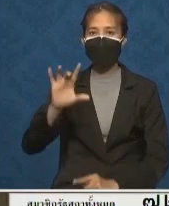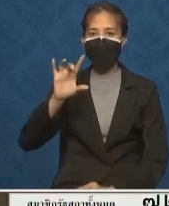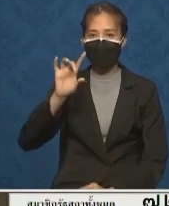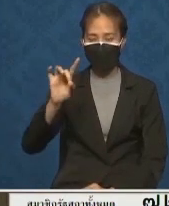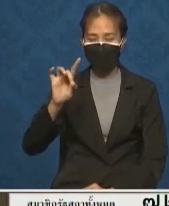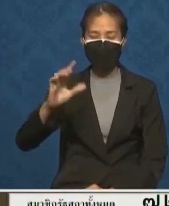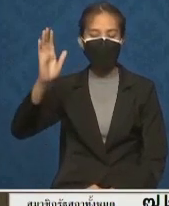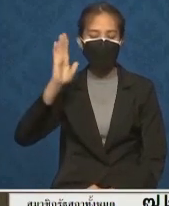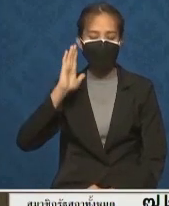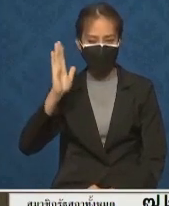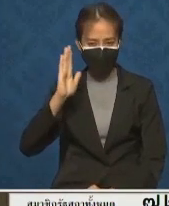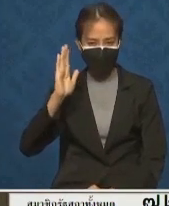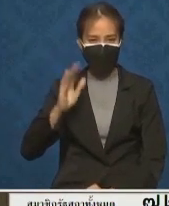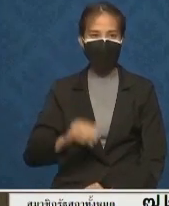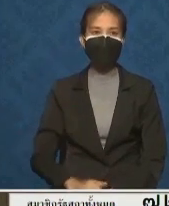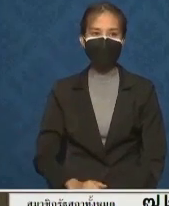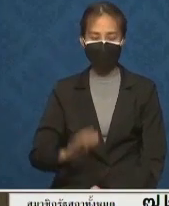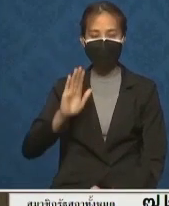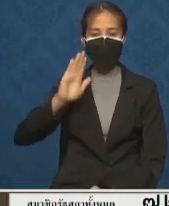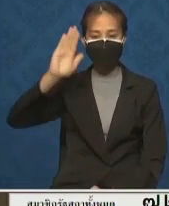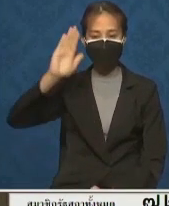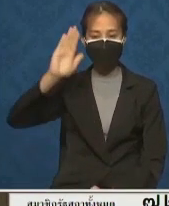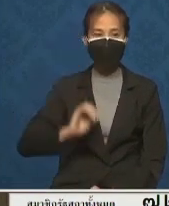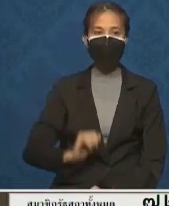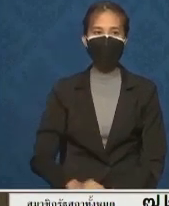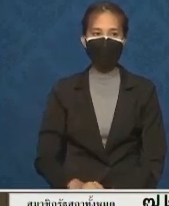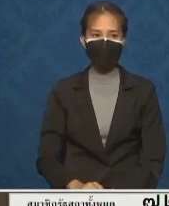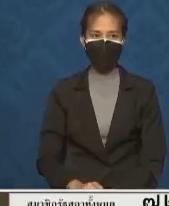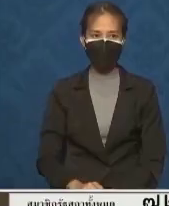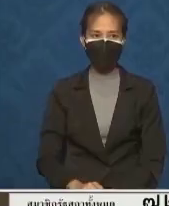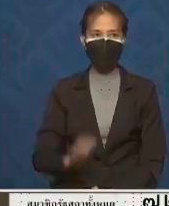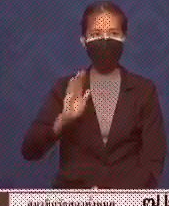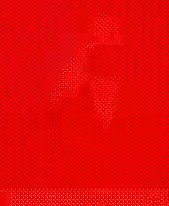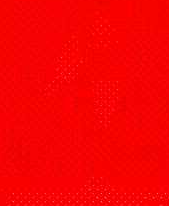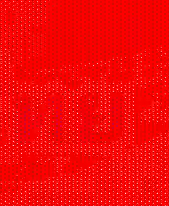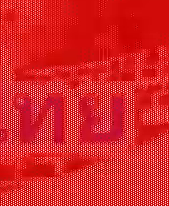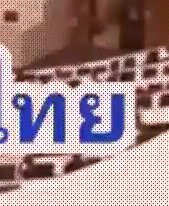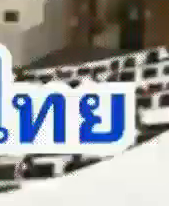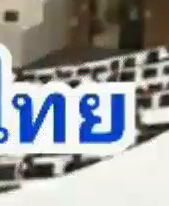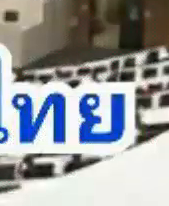ายสามารถแก้วมีชัยขอผู้รับรองค่ะ ขอผู้รับรอง10คนนะครับ